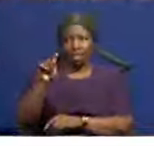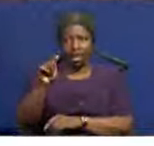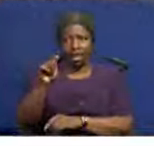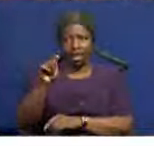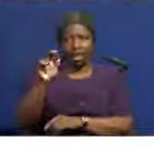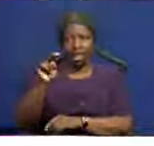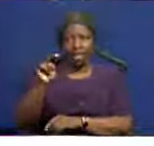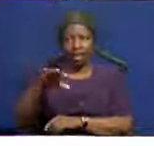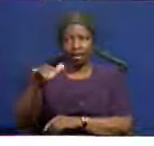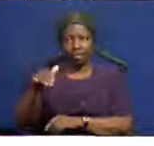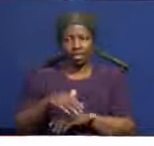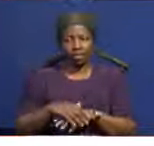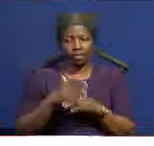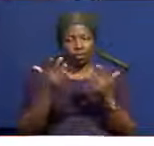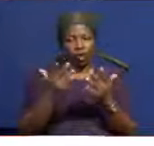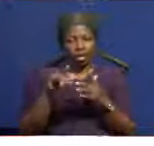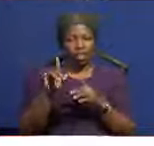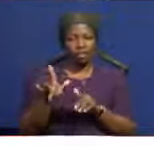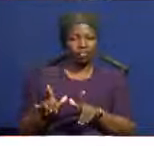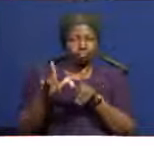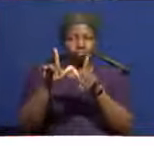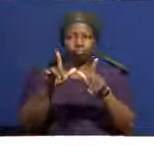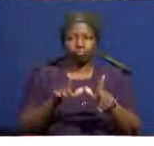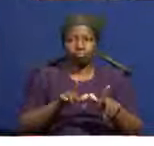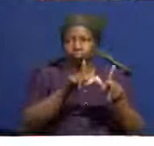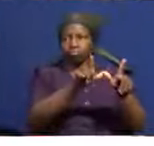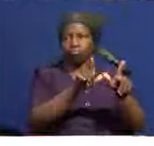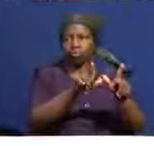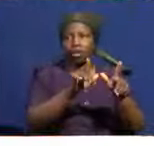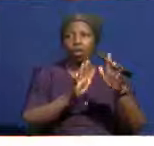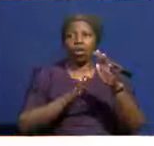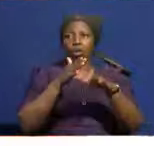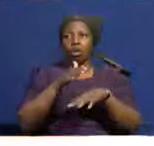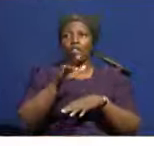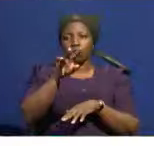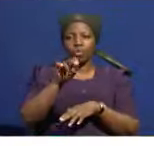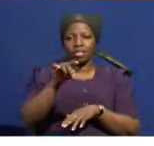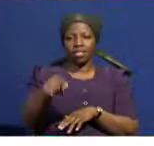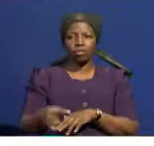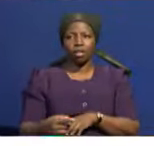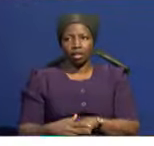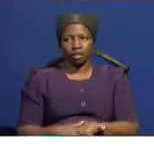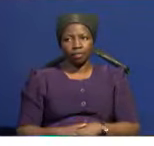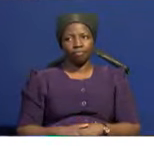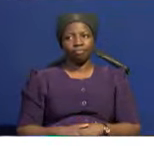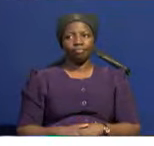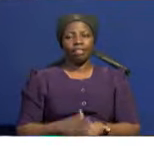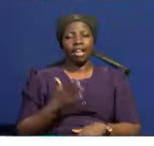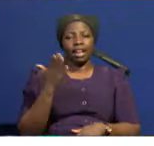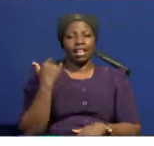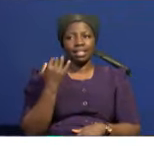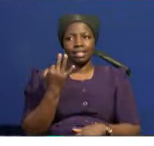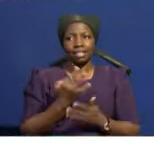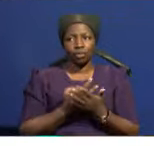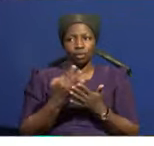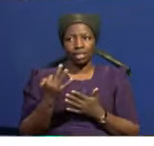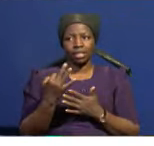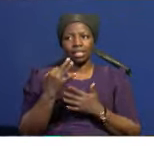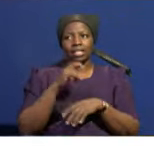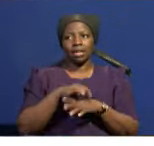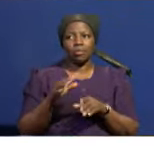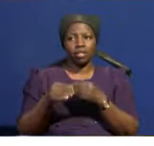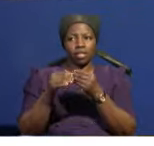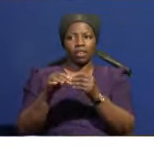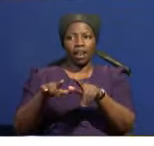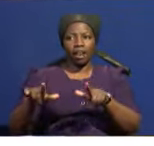kaunti ya Tharaka Nithi, ambapo alitoa hati miliki za ardhi zaidi ya 20,000. Wiki tatu iliyopita tukipeana titles, tumekuwa